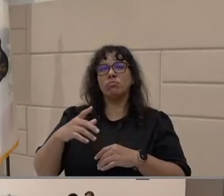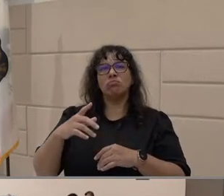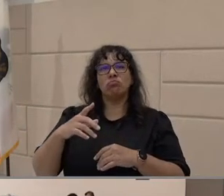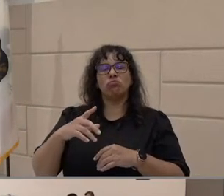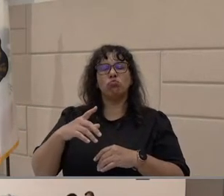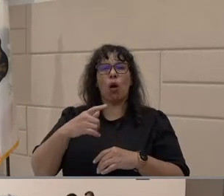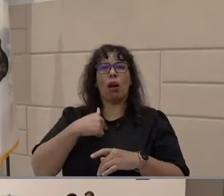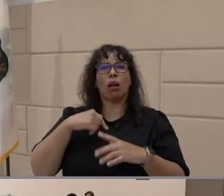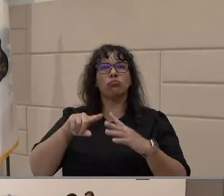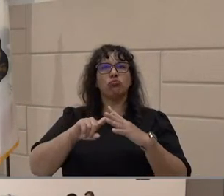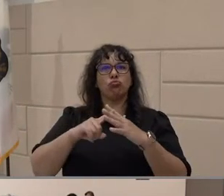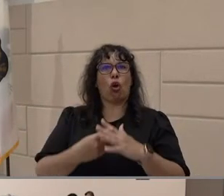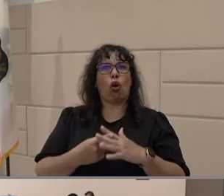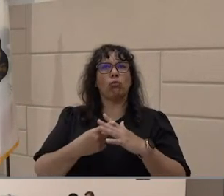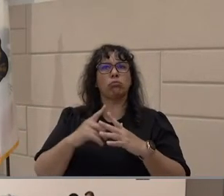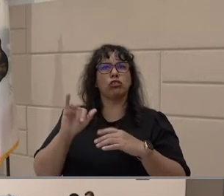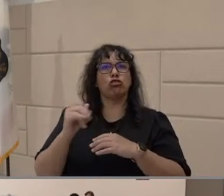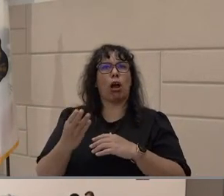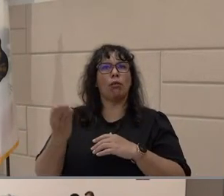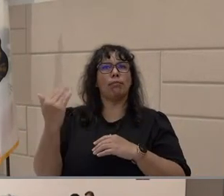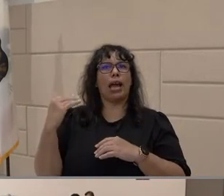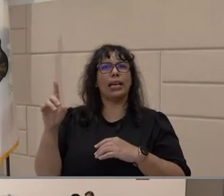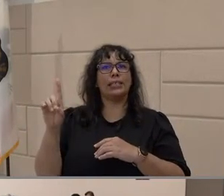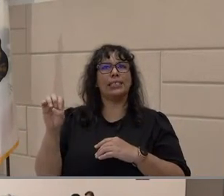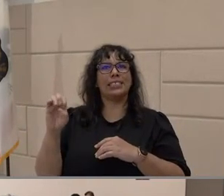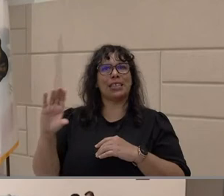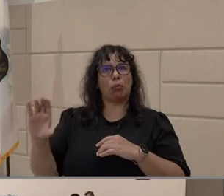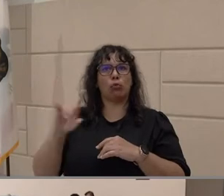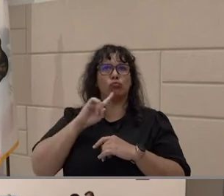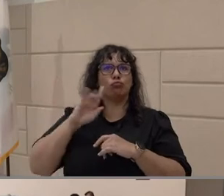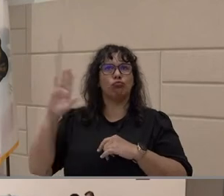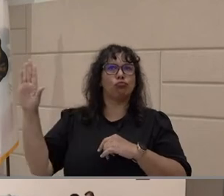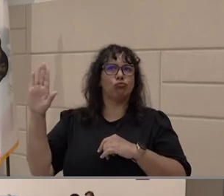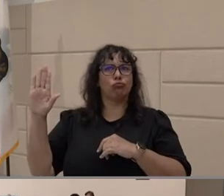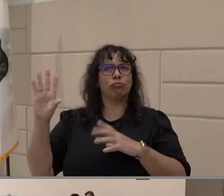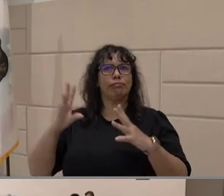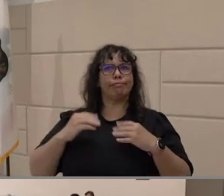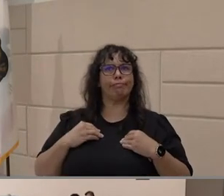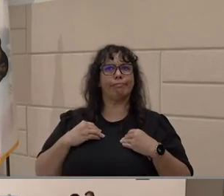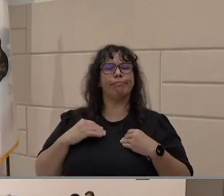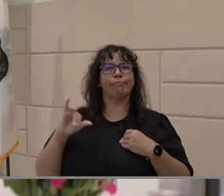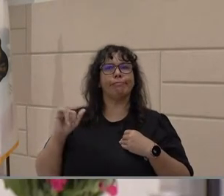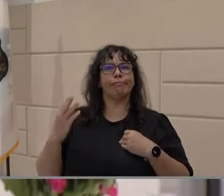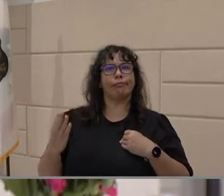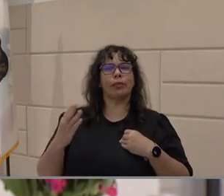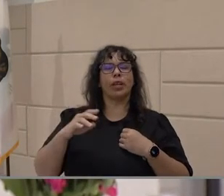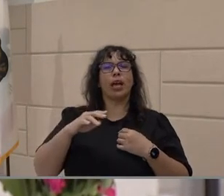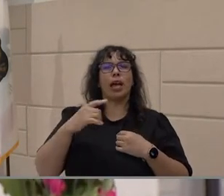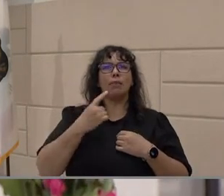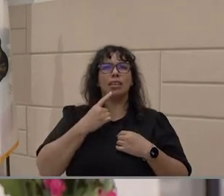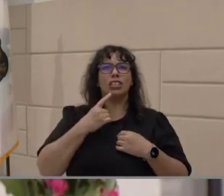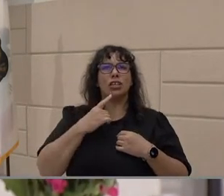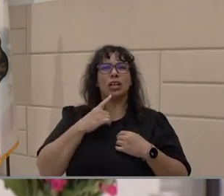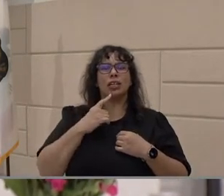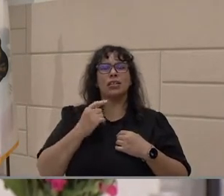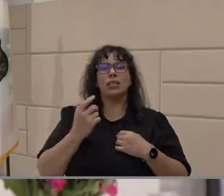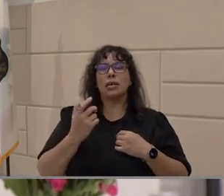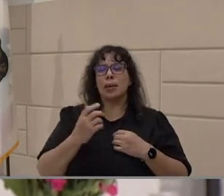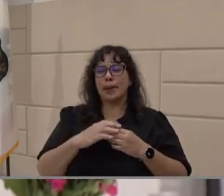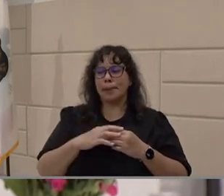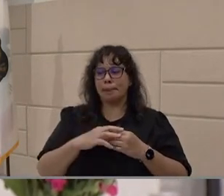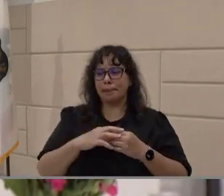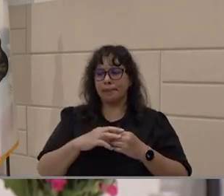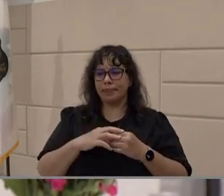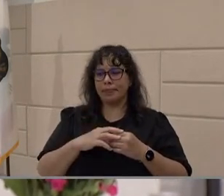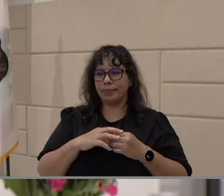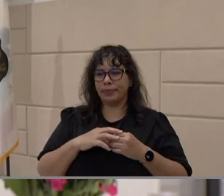ในปีได้ลูกบ้านตะตูลเปี่ยสมบอนดำใบตะตูลมกเงียเตี๋ยสมาชิกคณะกรรมการสลาเรียนเนี่ยคือลูก